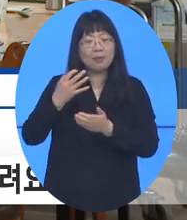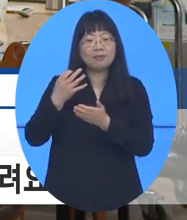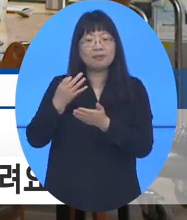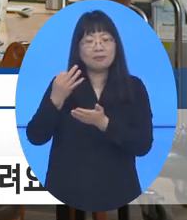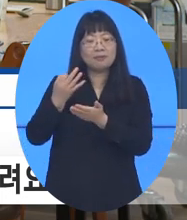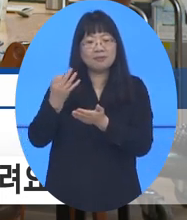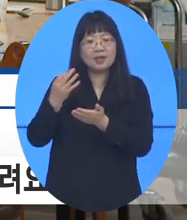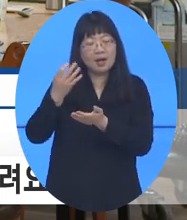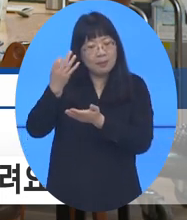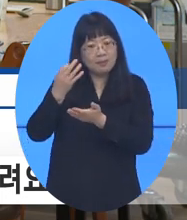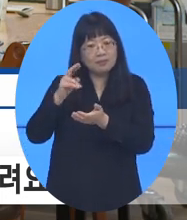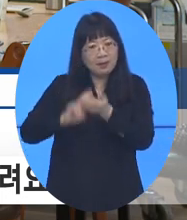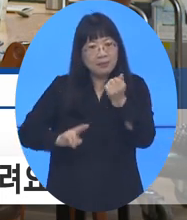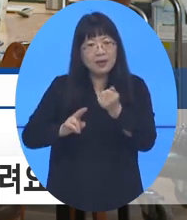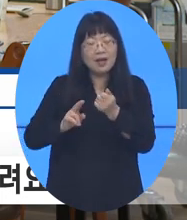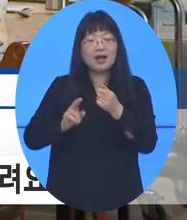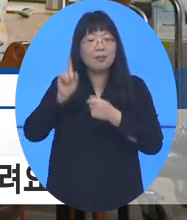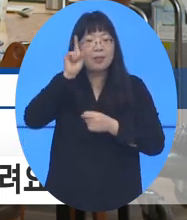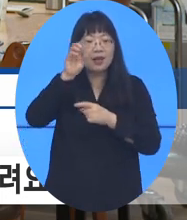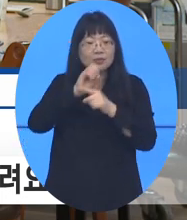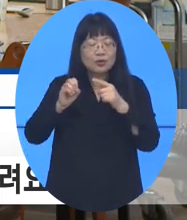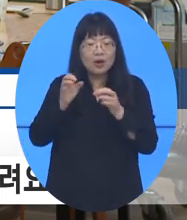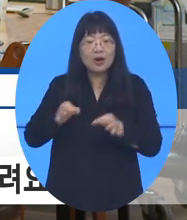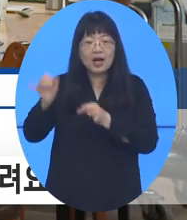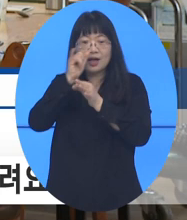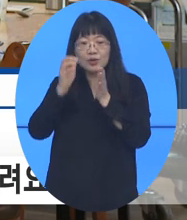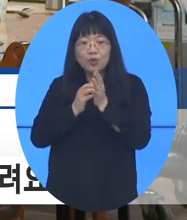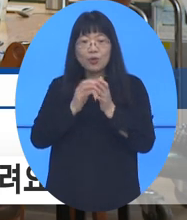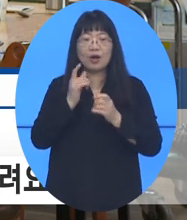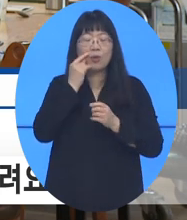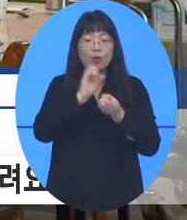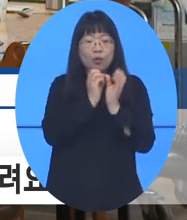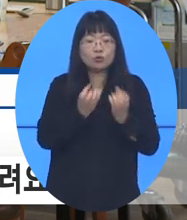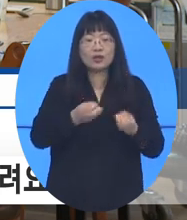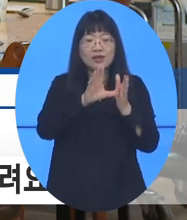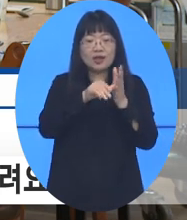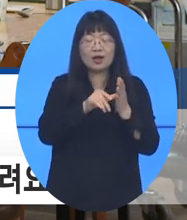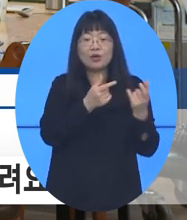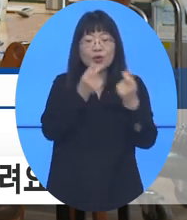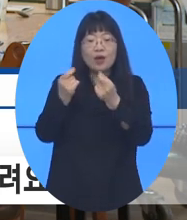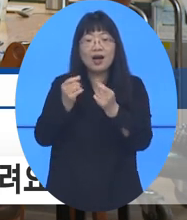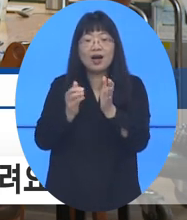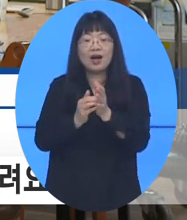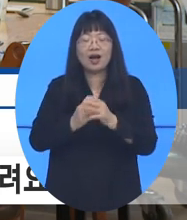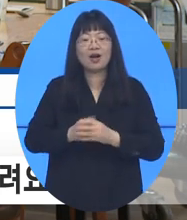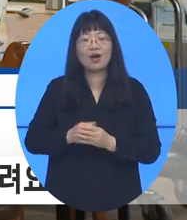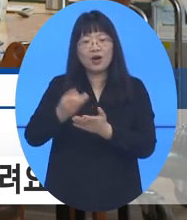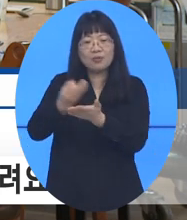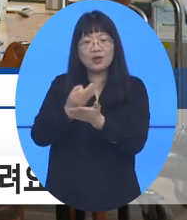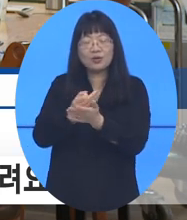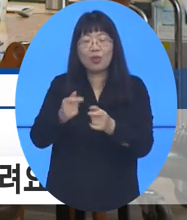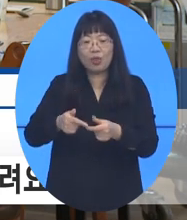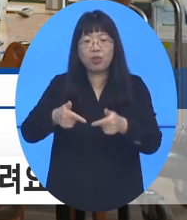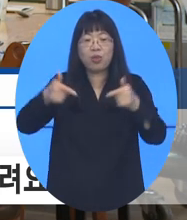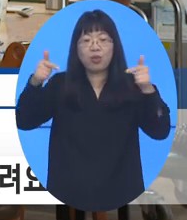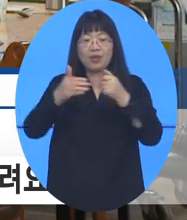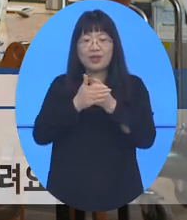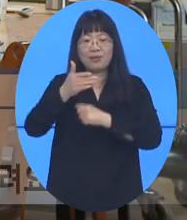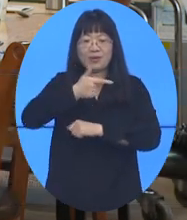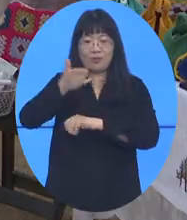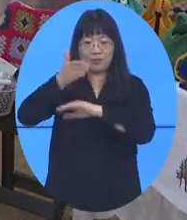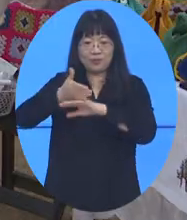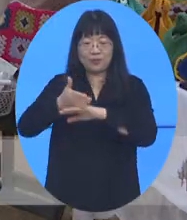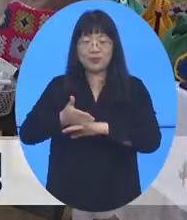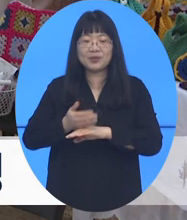상승했고요. 매출이 그리고 봄꽃 축제 때도 똑같았어요. 매출이 조금씩 향상되니까 너무